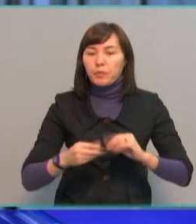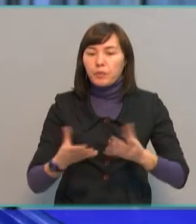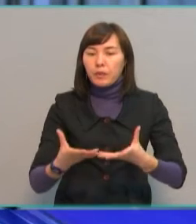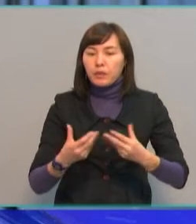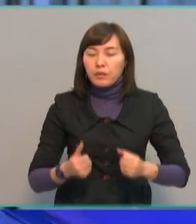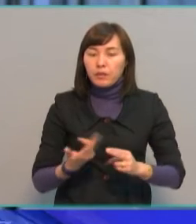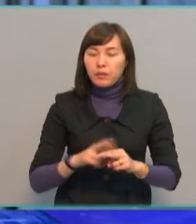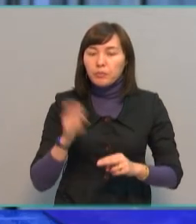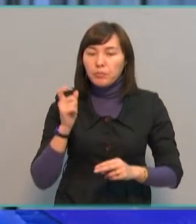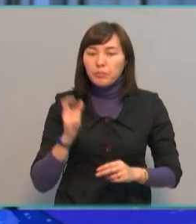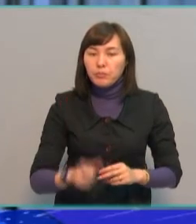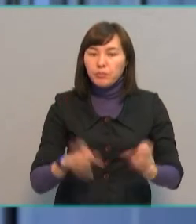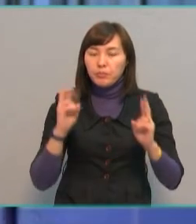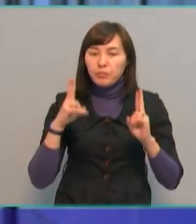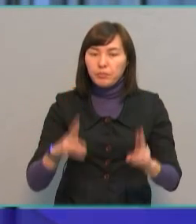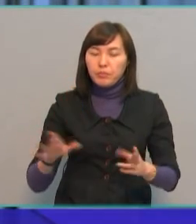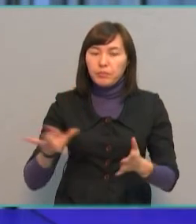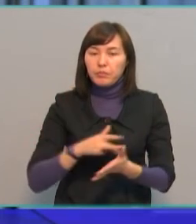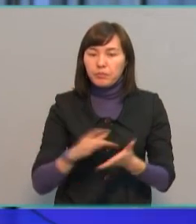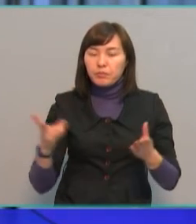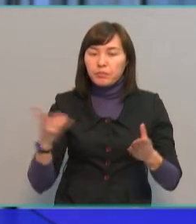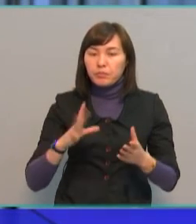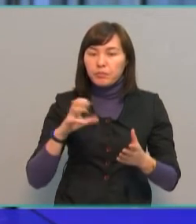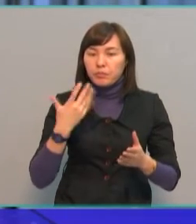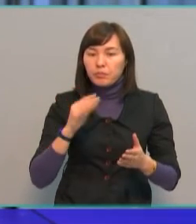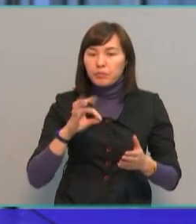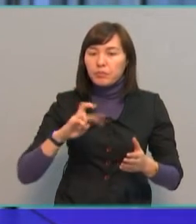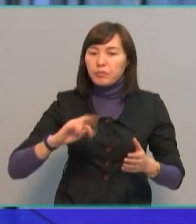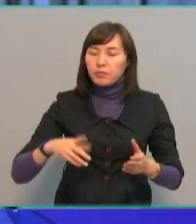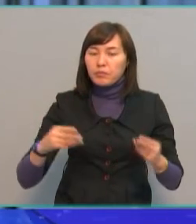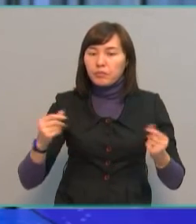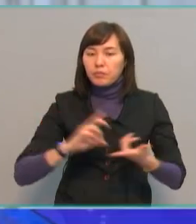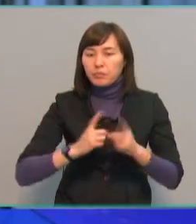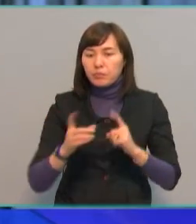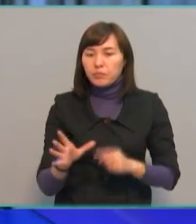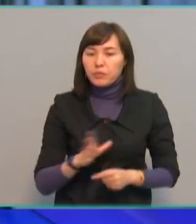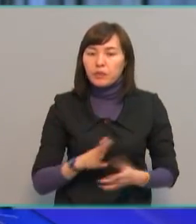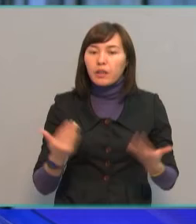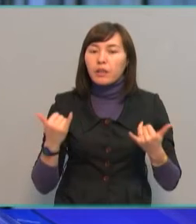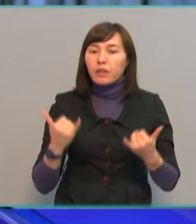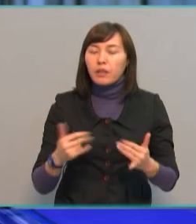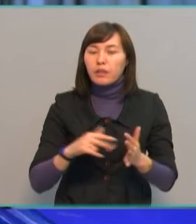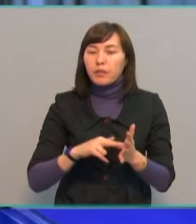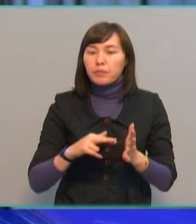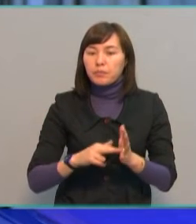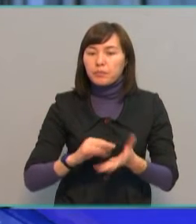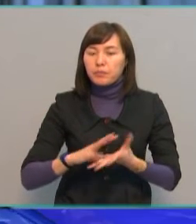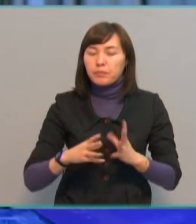алып, ол азаматтардың арнайы есепшоттарына тиісті жаңа 505 мың теңгеден қаражат аударылған. Қазіргі жоспар